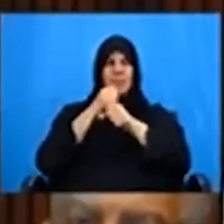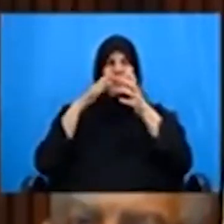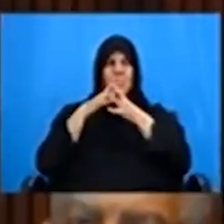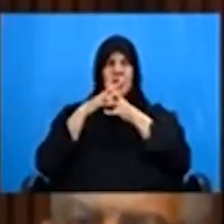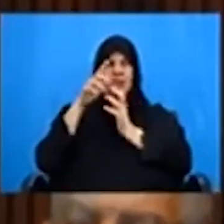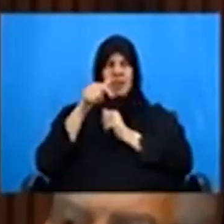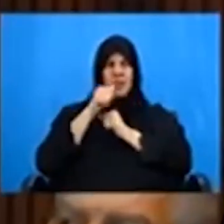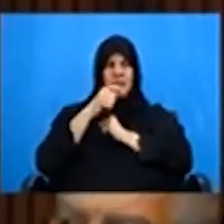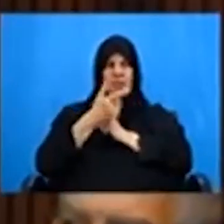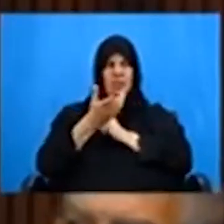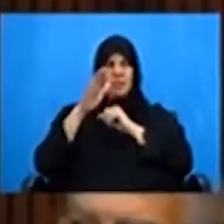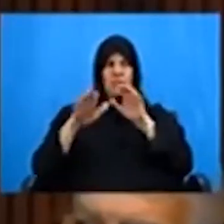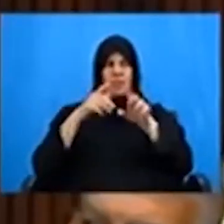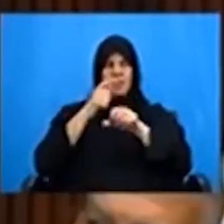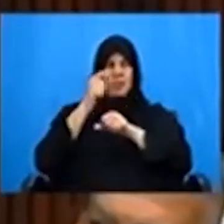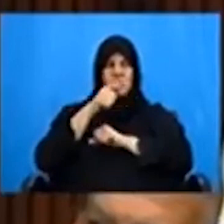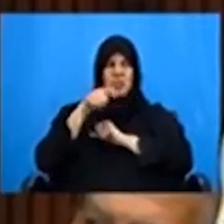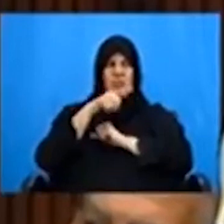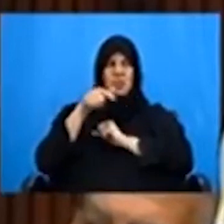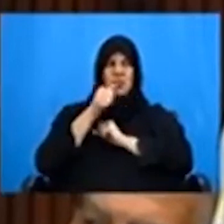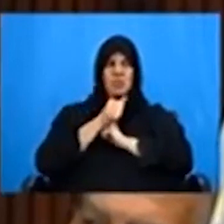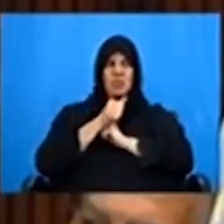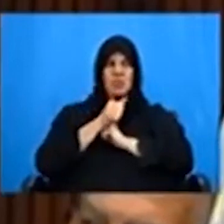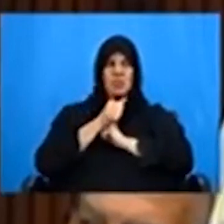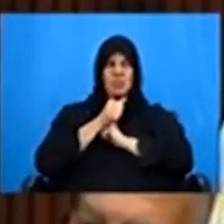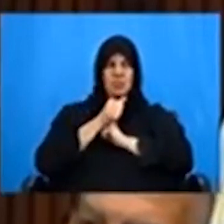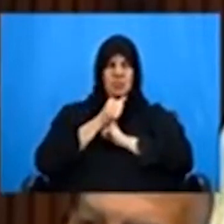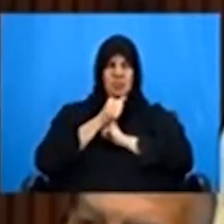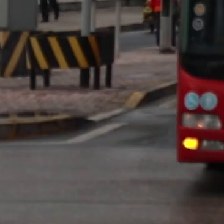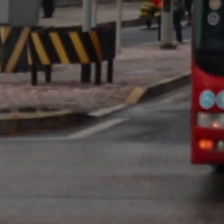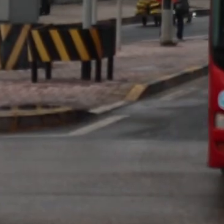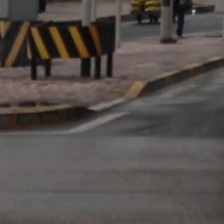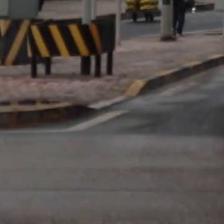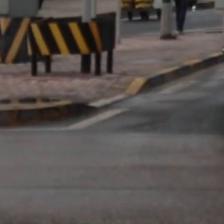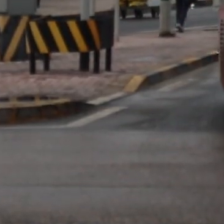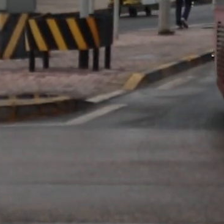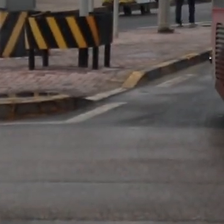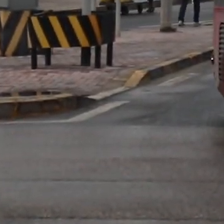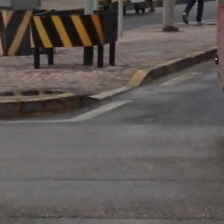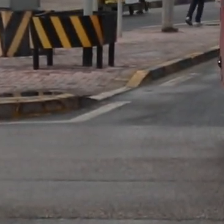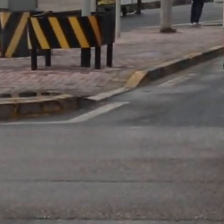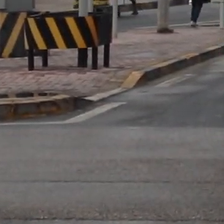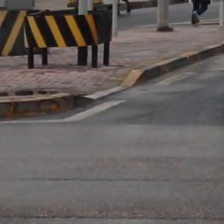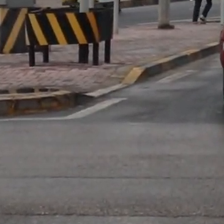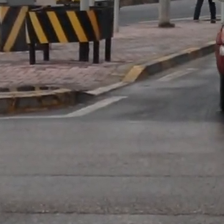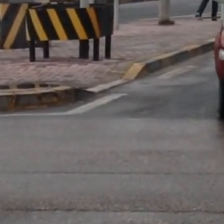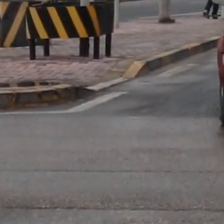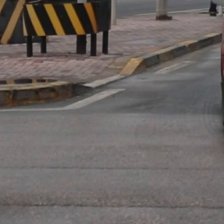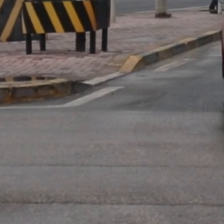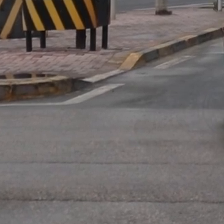وطرحناه في مجلس المرور بأن يعني يقام نوع من العمر الافتراضي